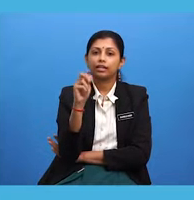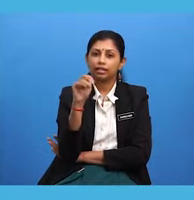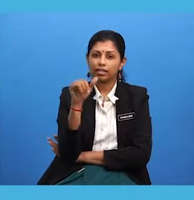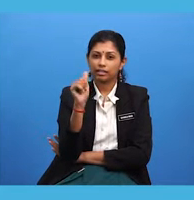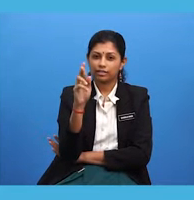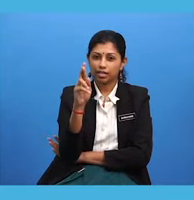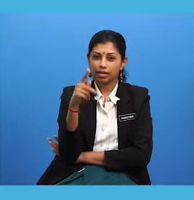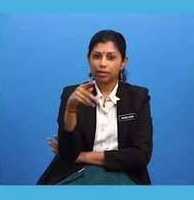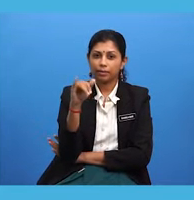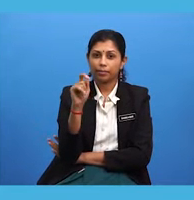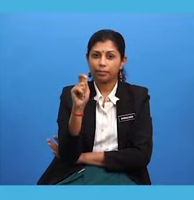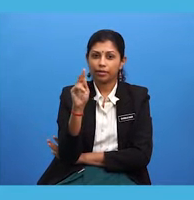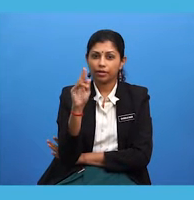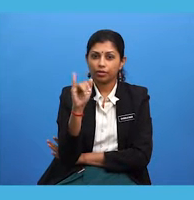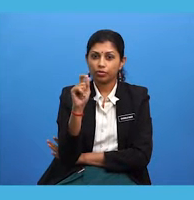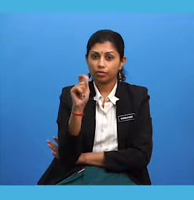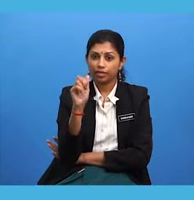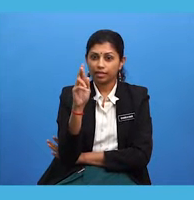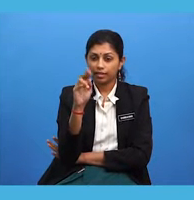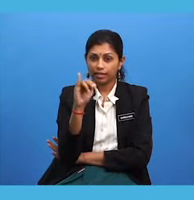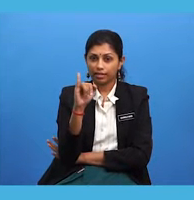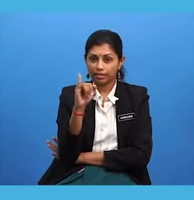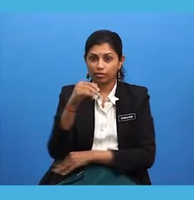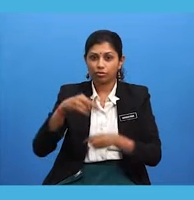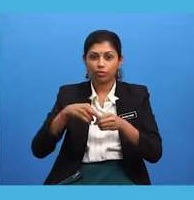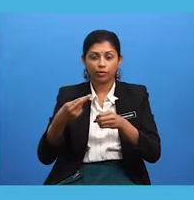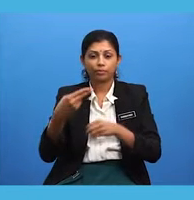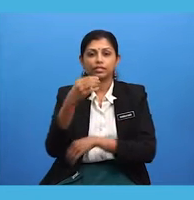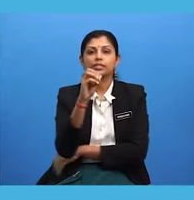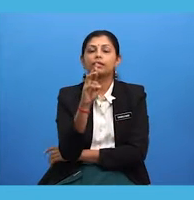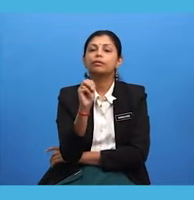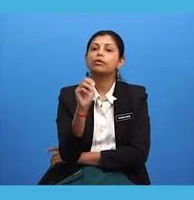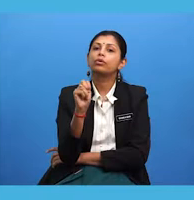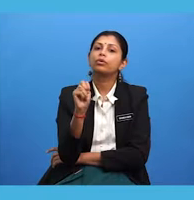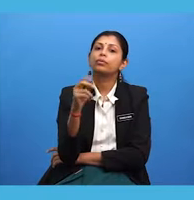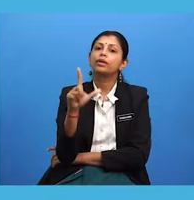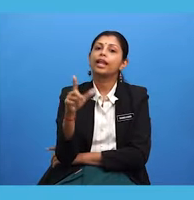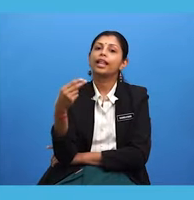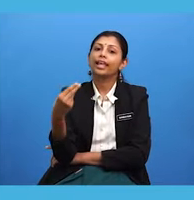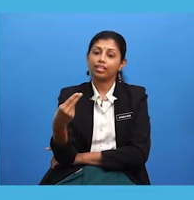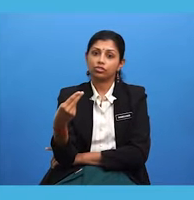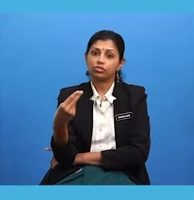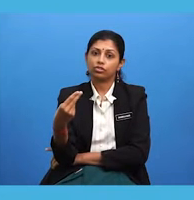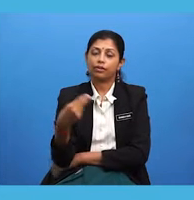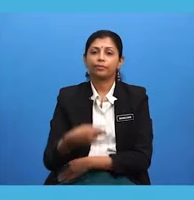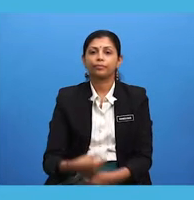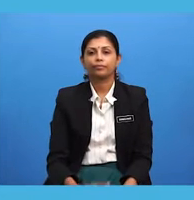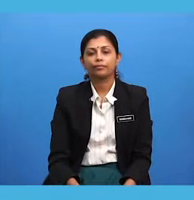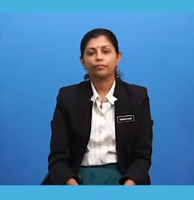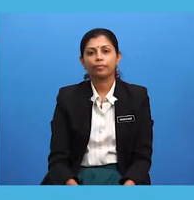hormon LH ataupun dikenali sebagai hormon pelutinan.